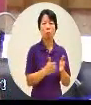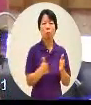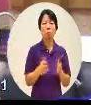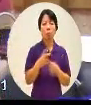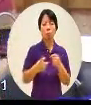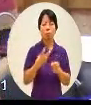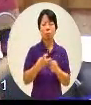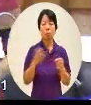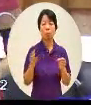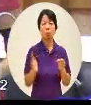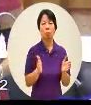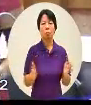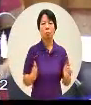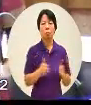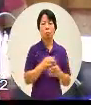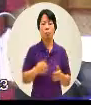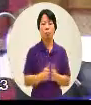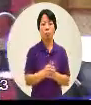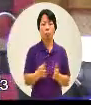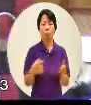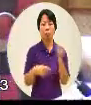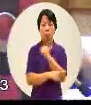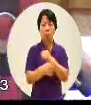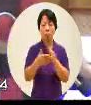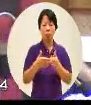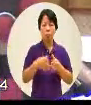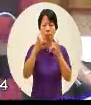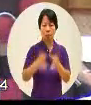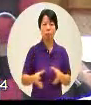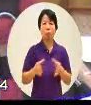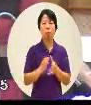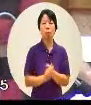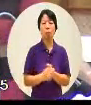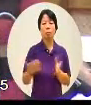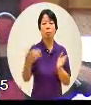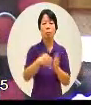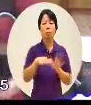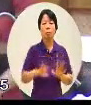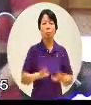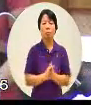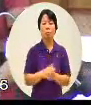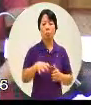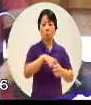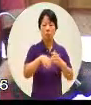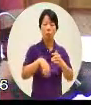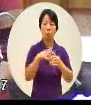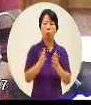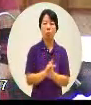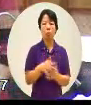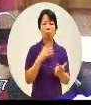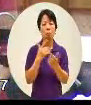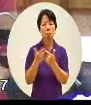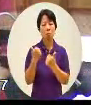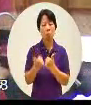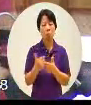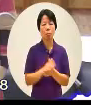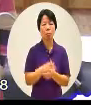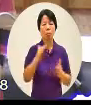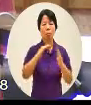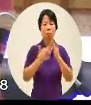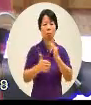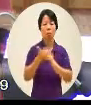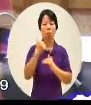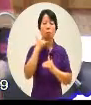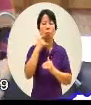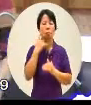十年哈、哦，终于要上路了。但是终于要上路了，到底这个整个的内容合不合理哈、哦？真侪家长拢足关